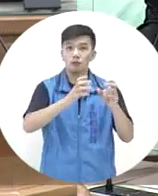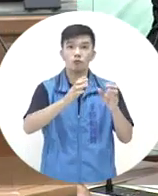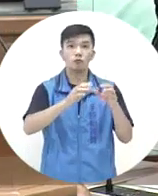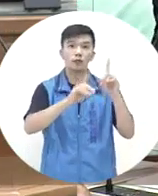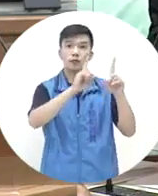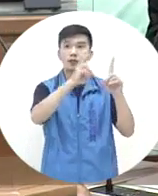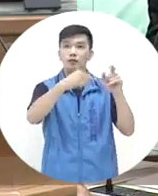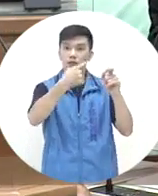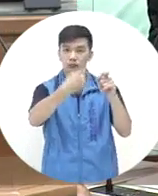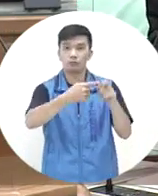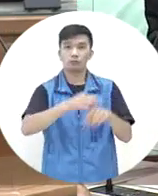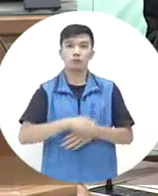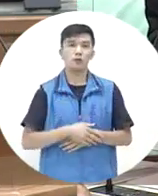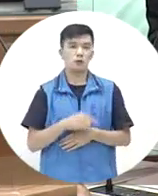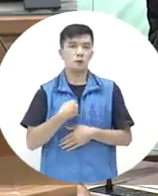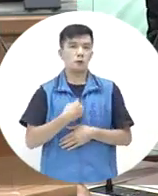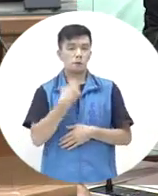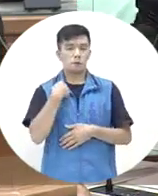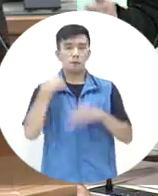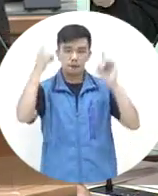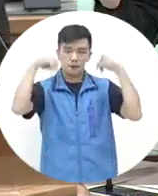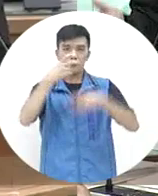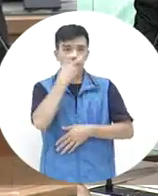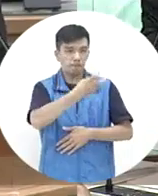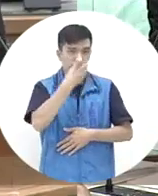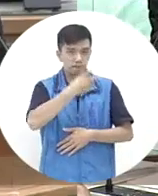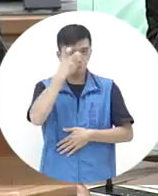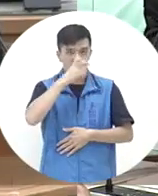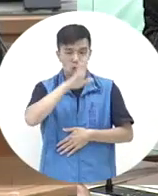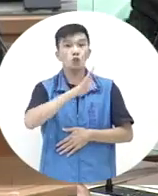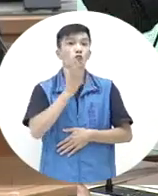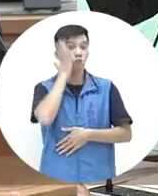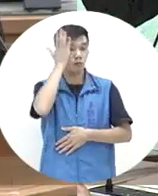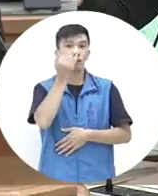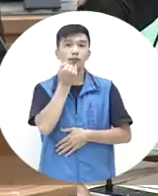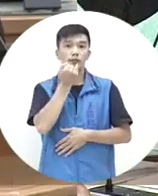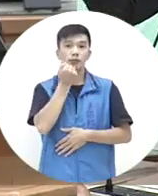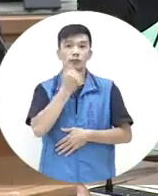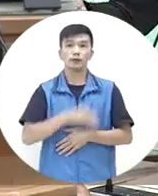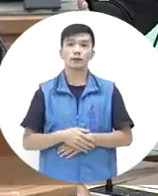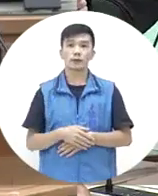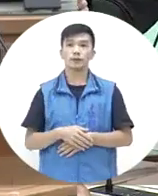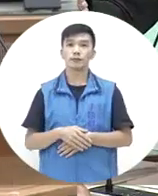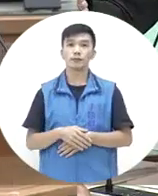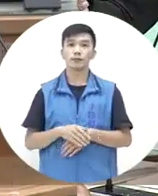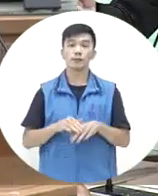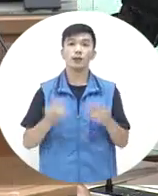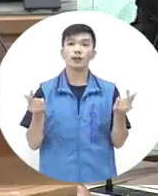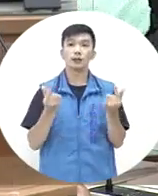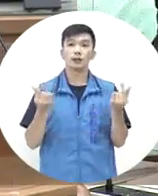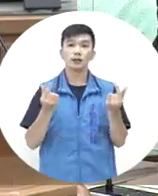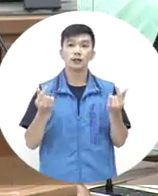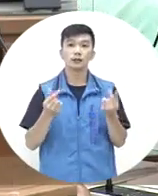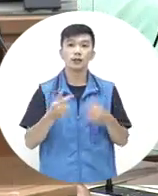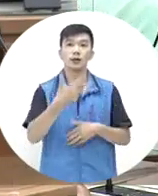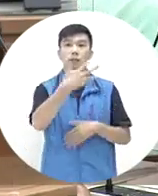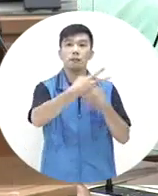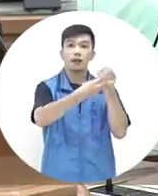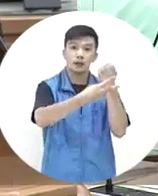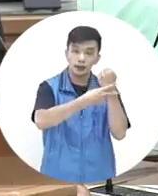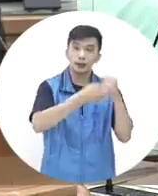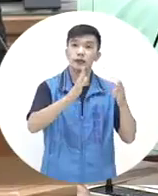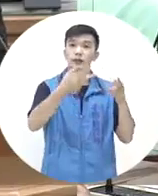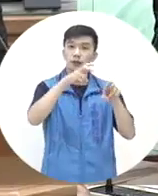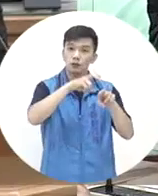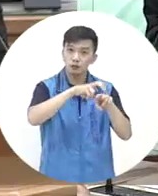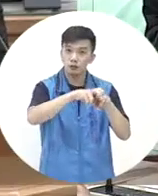拢真顺利啦，我搭电啦去看，真顺利。 目前能够比较具体的， 那我们起码像巴黎轻轨啦，哈、就是哦，五泰轻轨。基